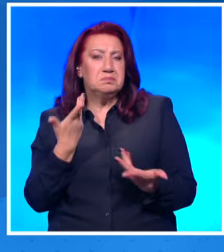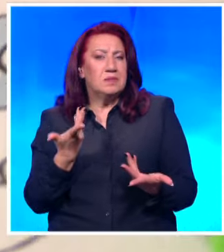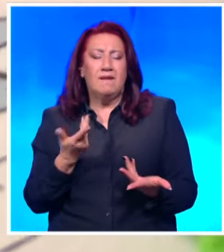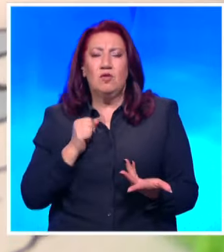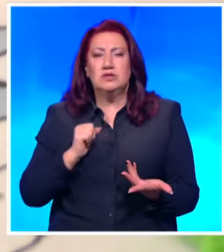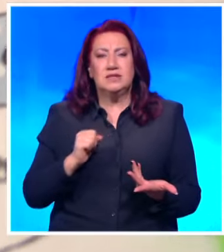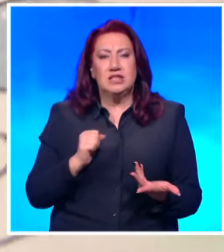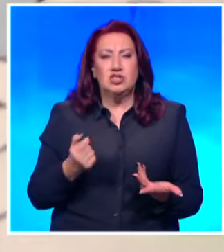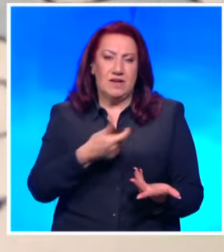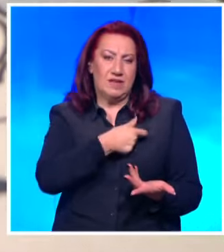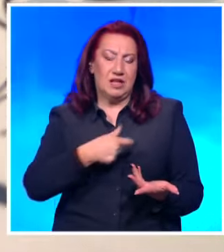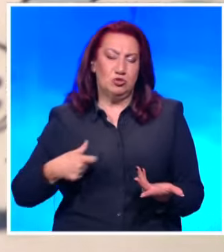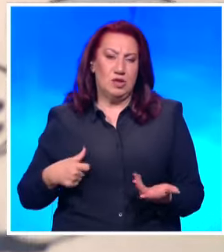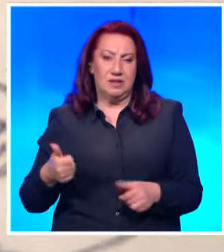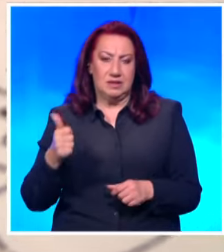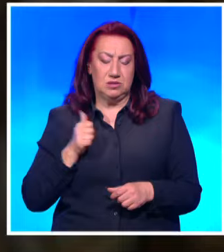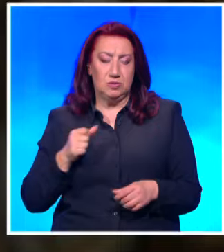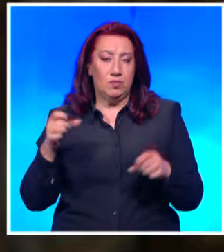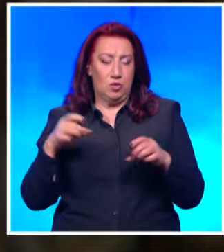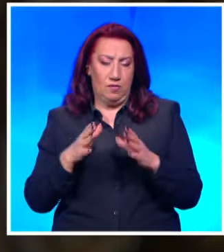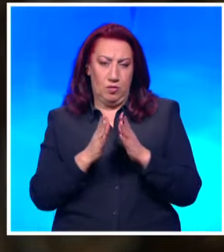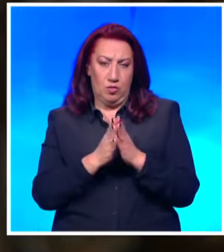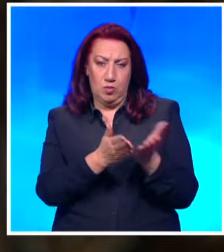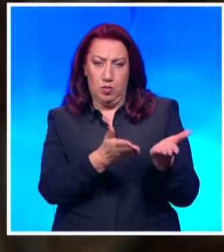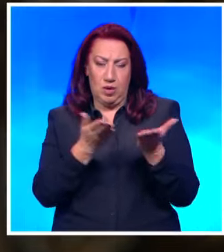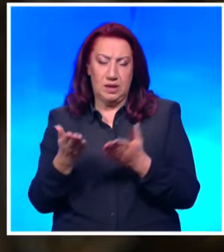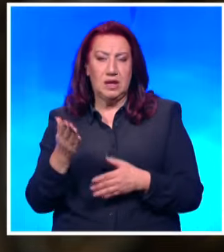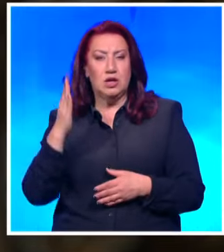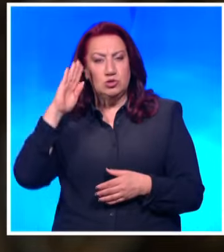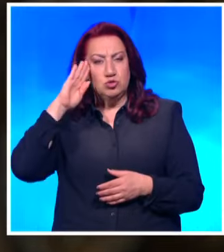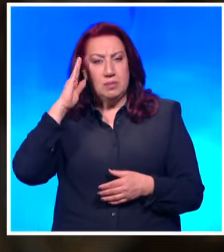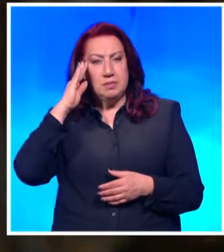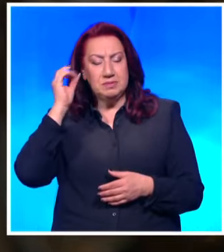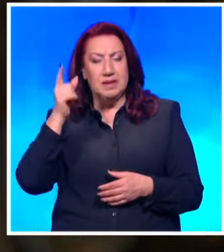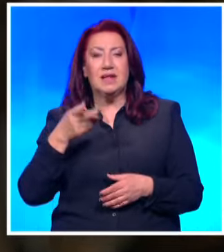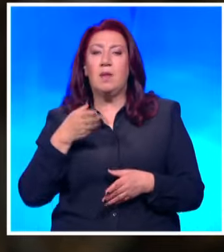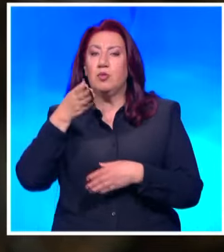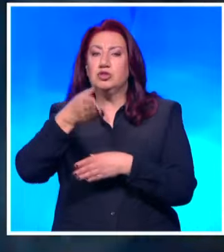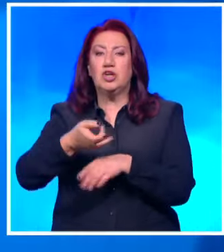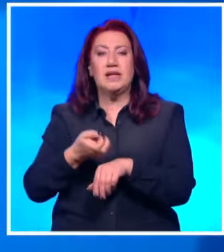прокуратурата. И отново поканиха служебния премиер на посещение в болница «Мама и аз» в Плевен.